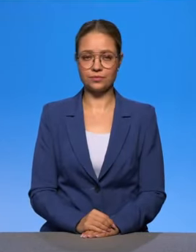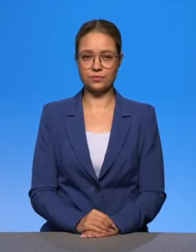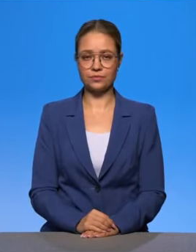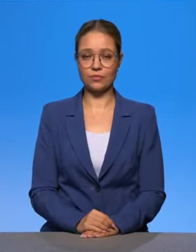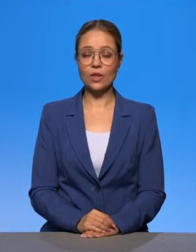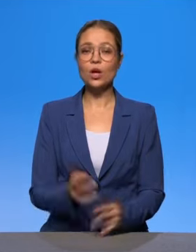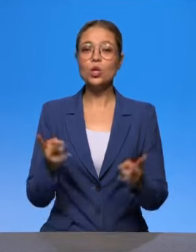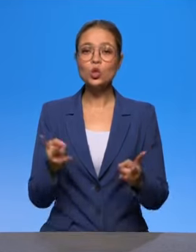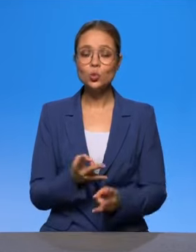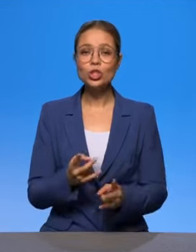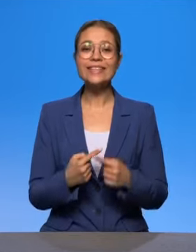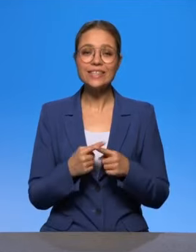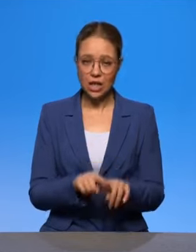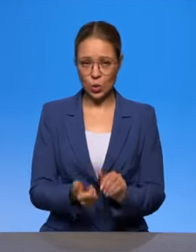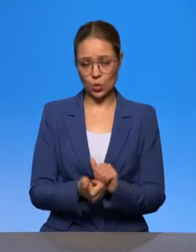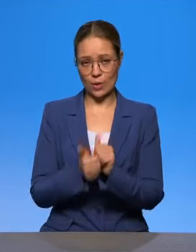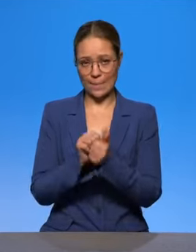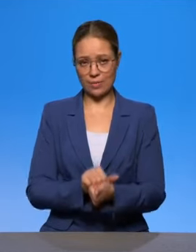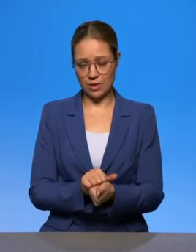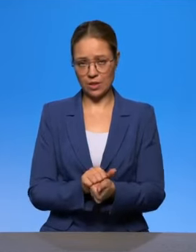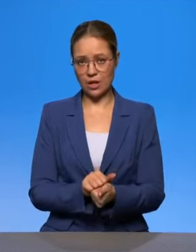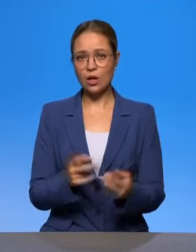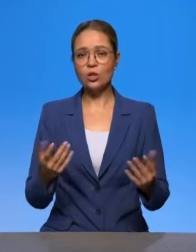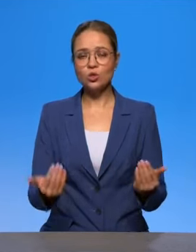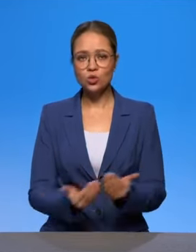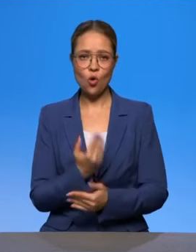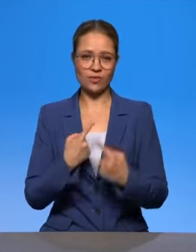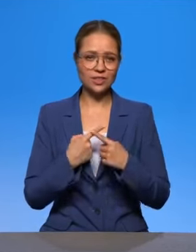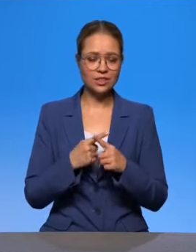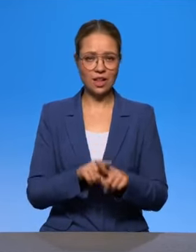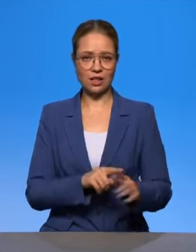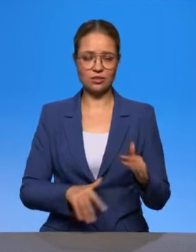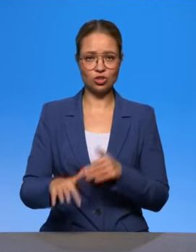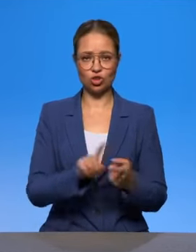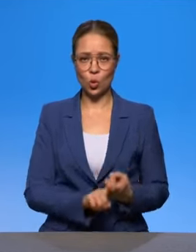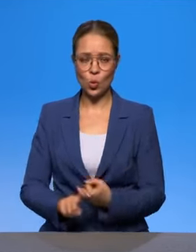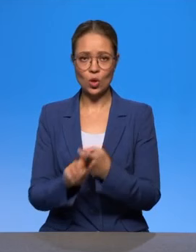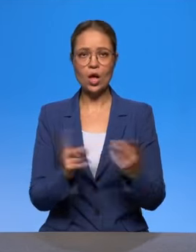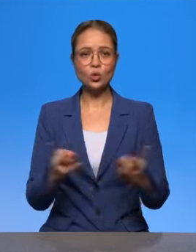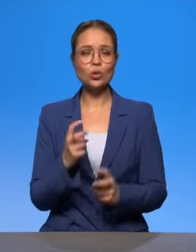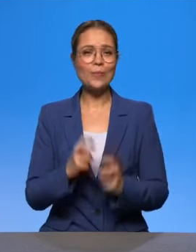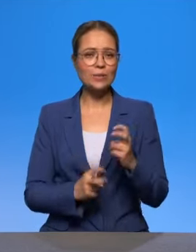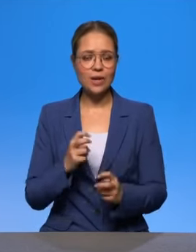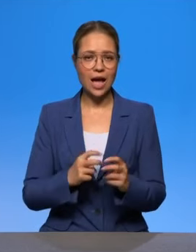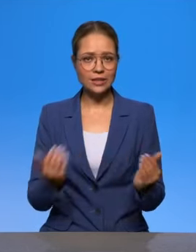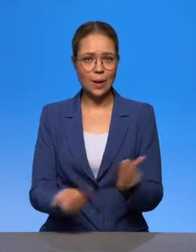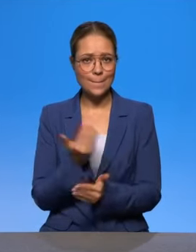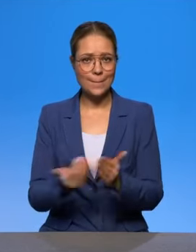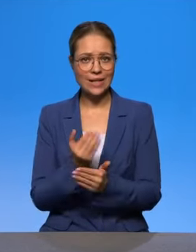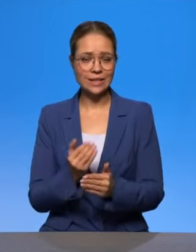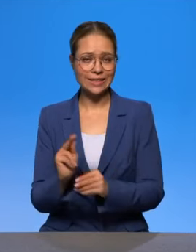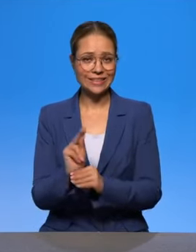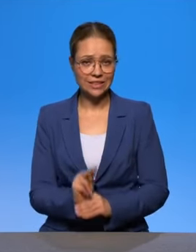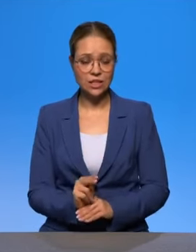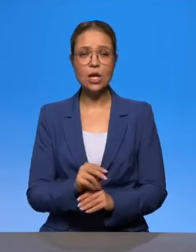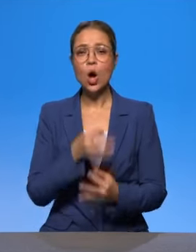технологии поменять, новый технологичный уклад, то есть модернизировать предприятие. Любое внедрение